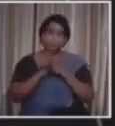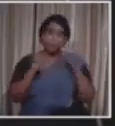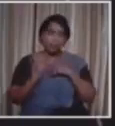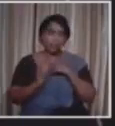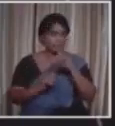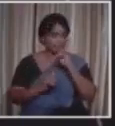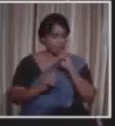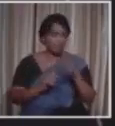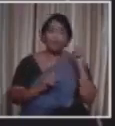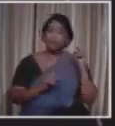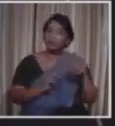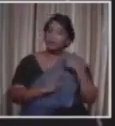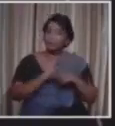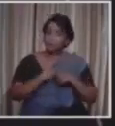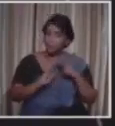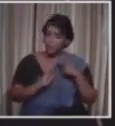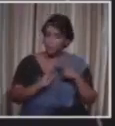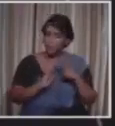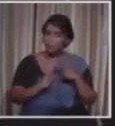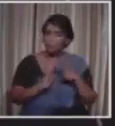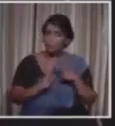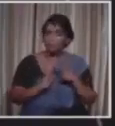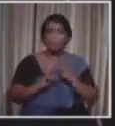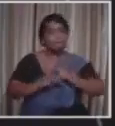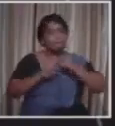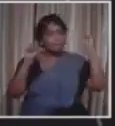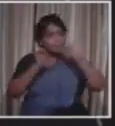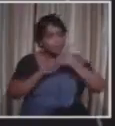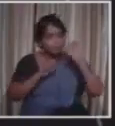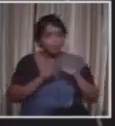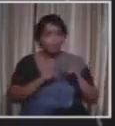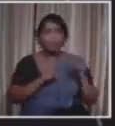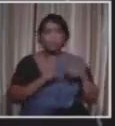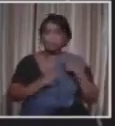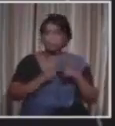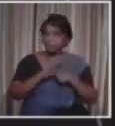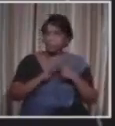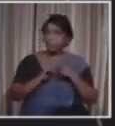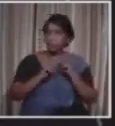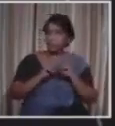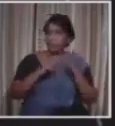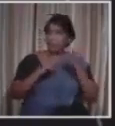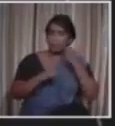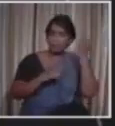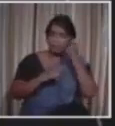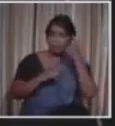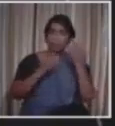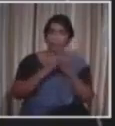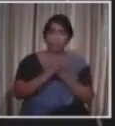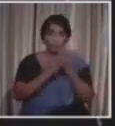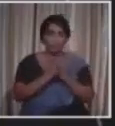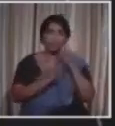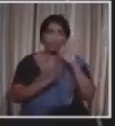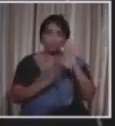अंदोने मेरठे उद्घोषण करण मेरठे वेनसोन कलाकार